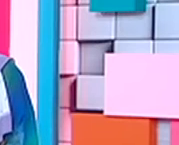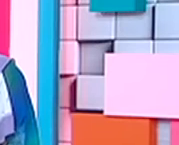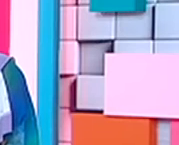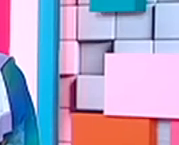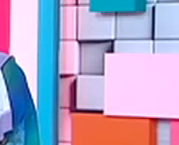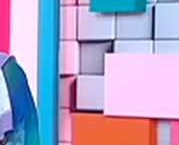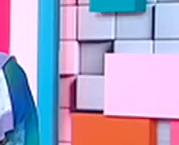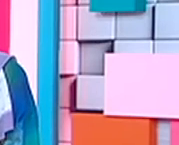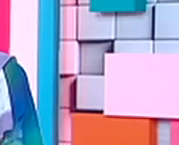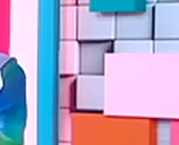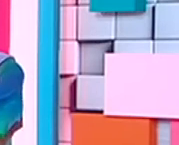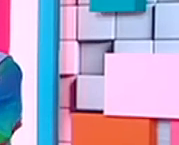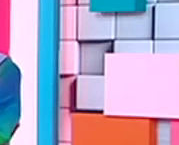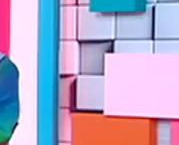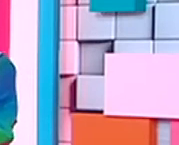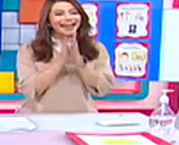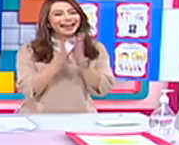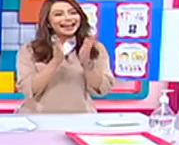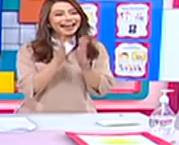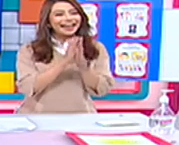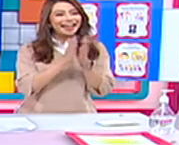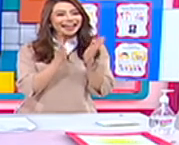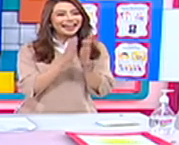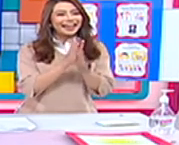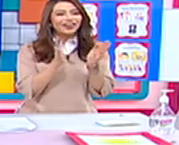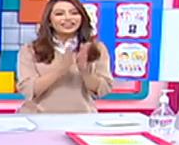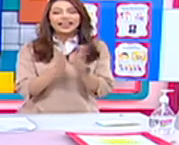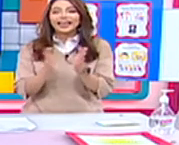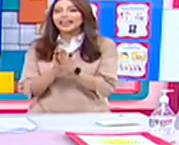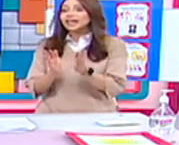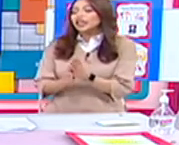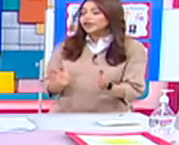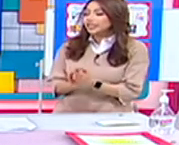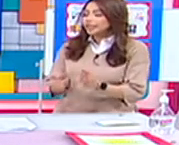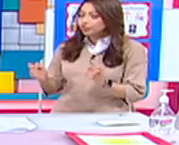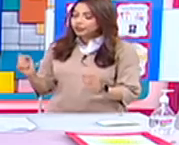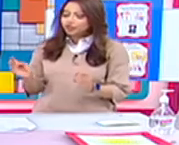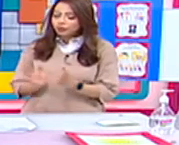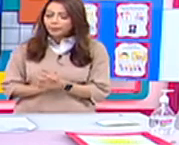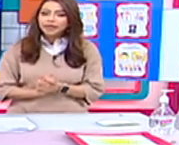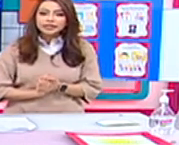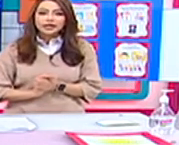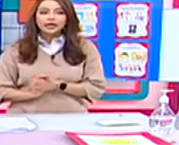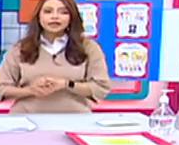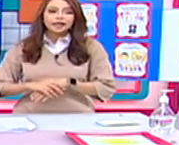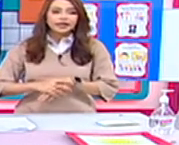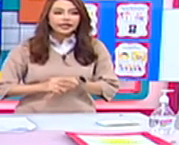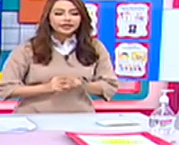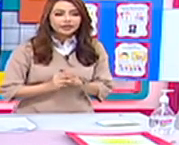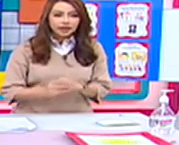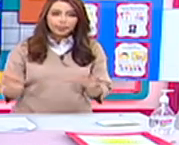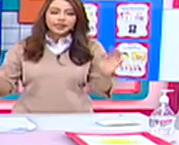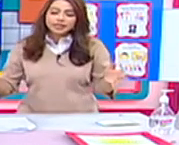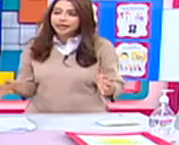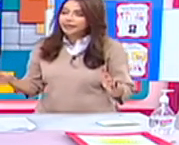Tangan. Ya. Pandai. Hebat. nampaknya antara yang